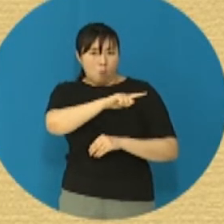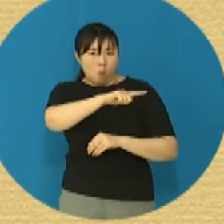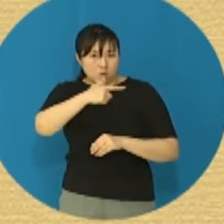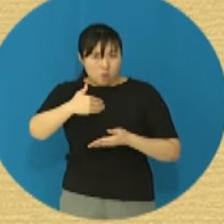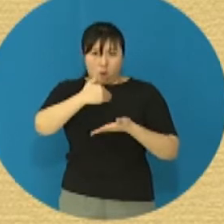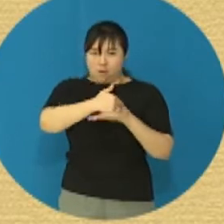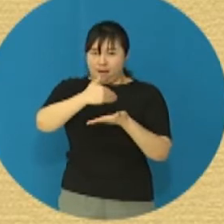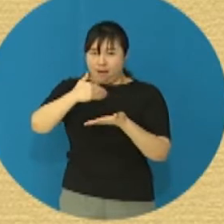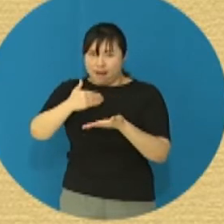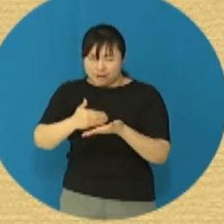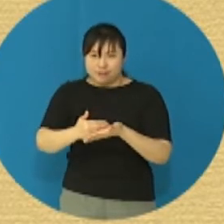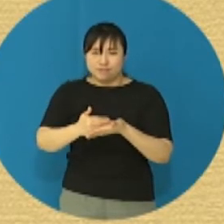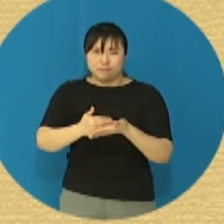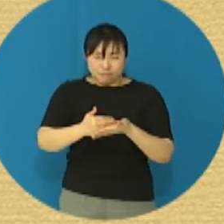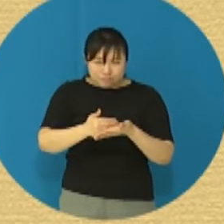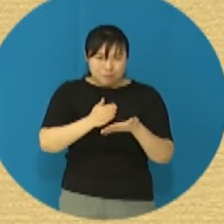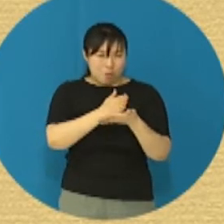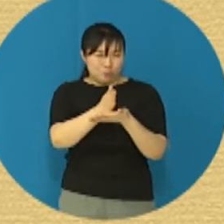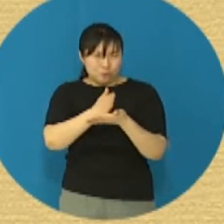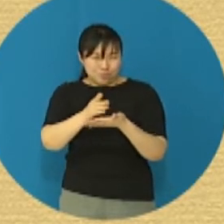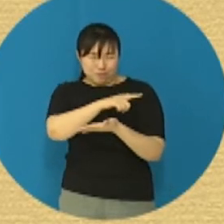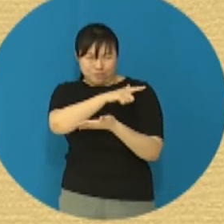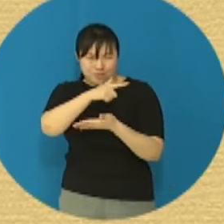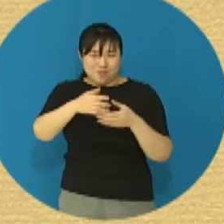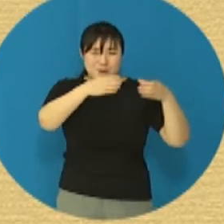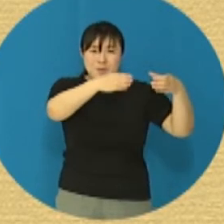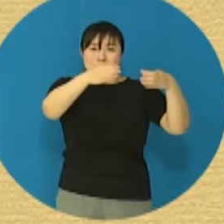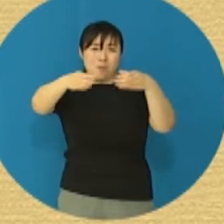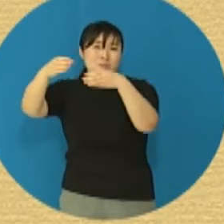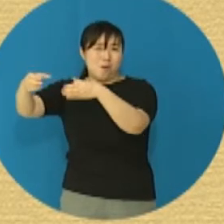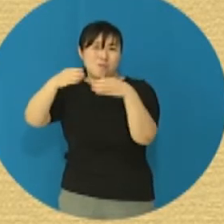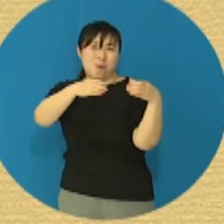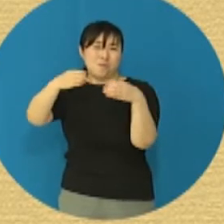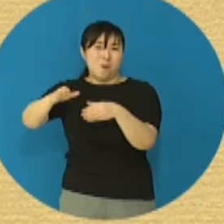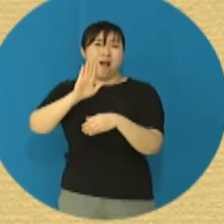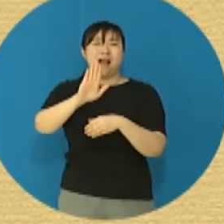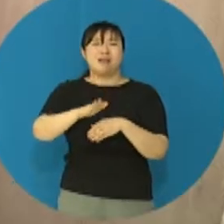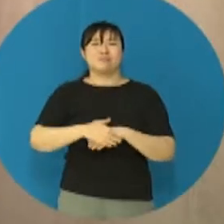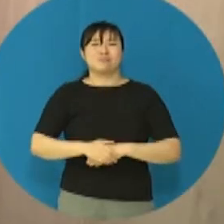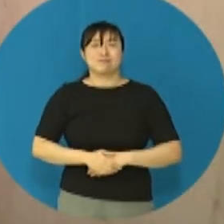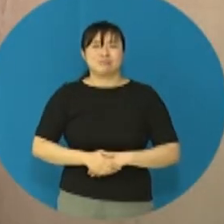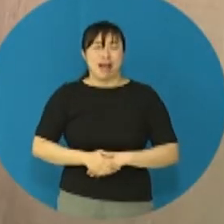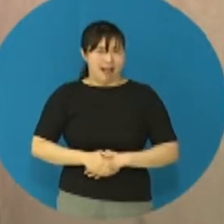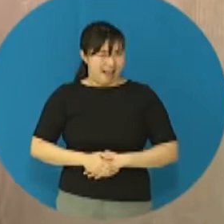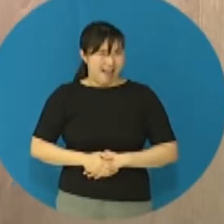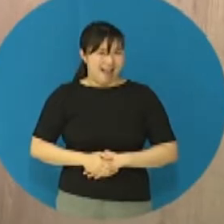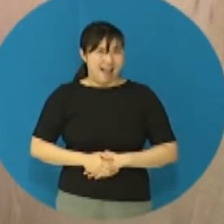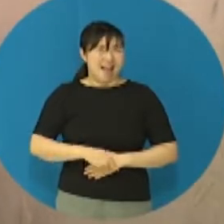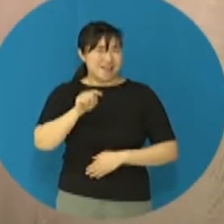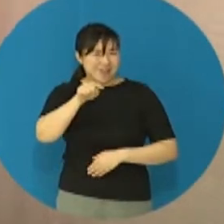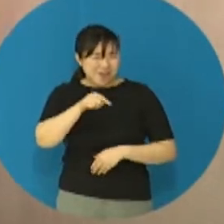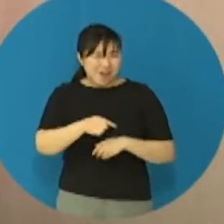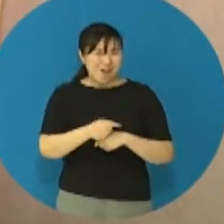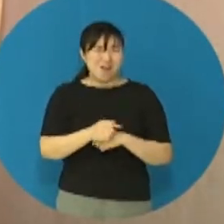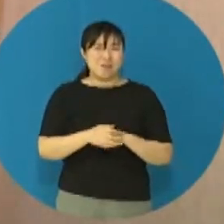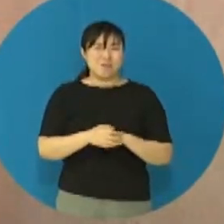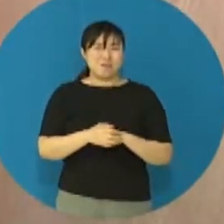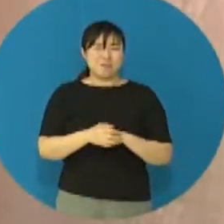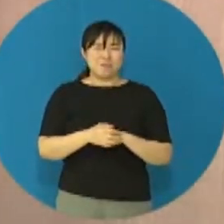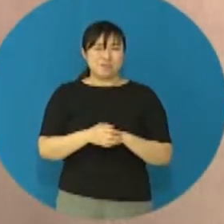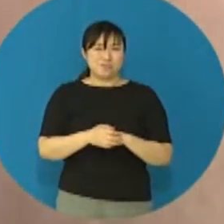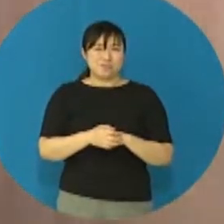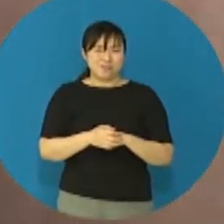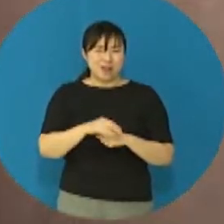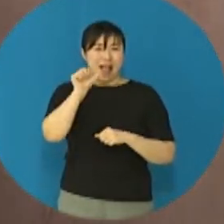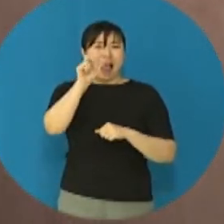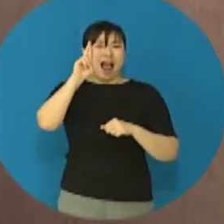やケーキ、いろんな種類ありますね。おお、あ、ここにはア